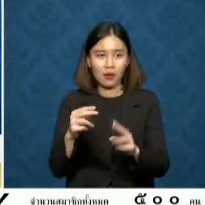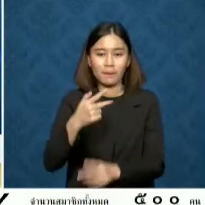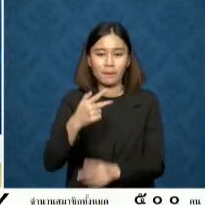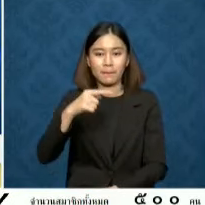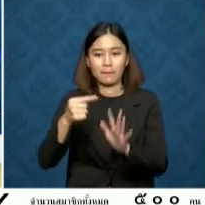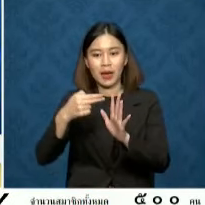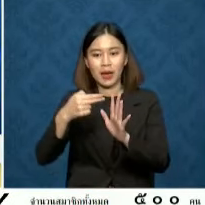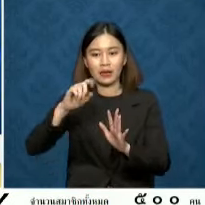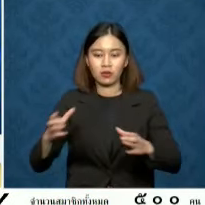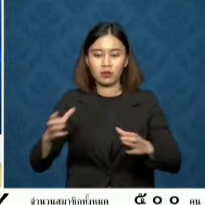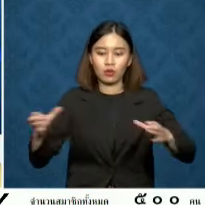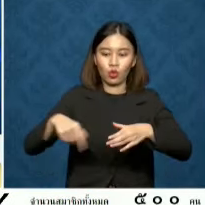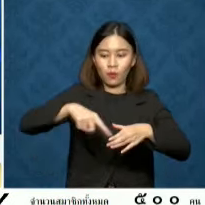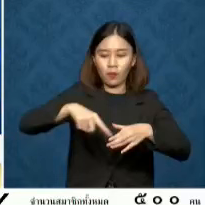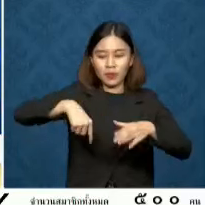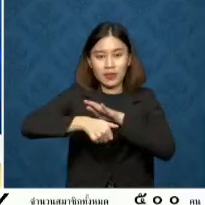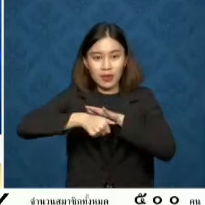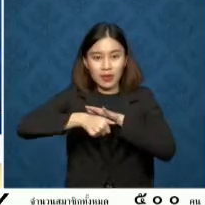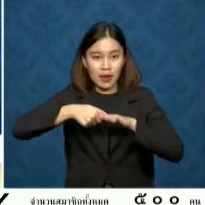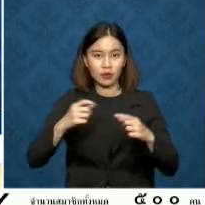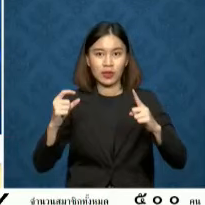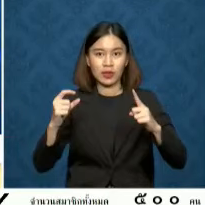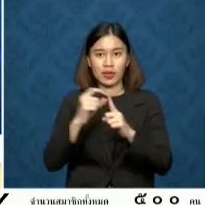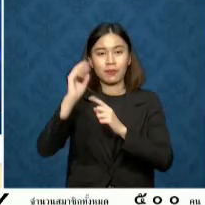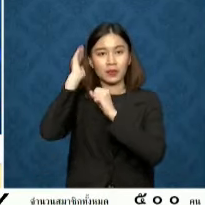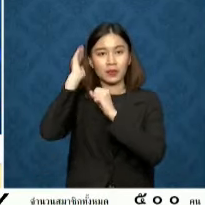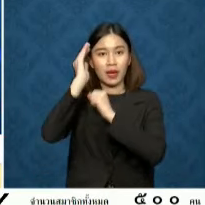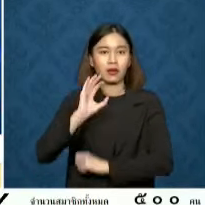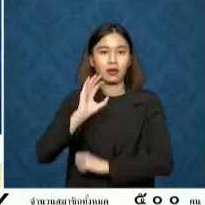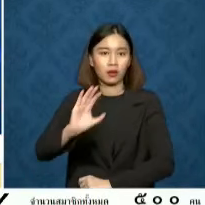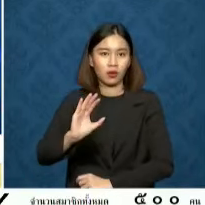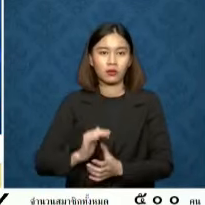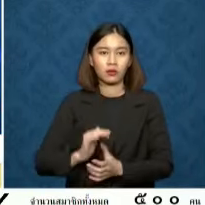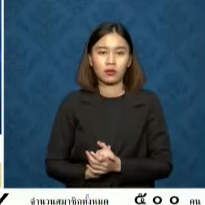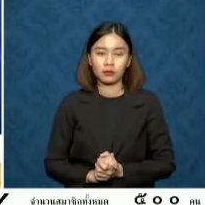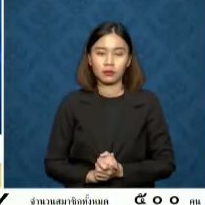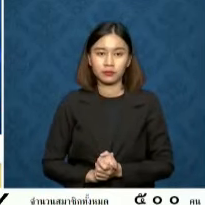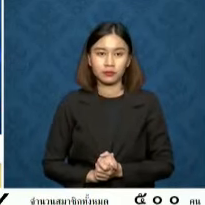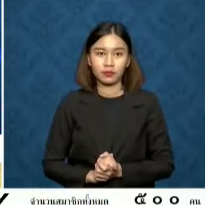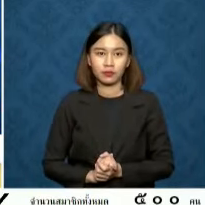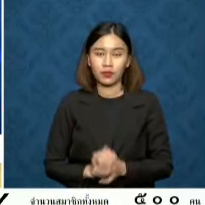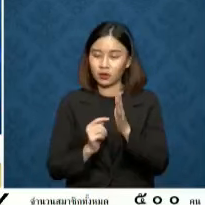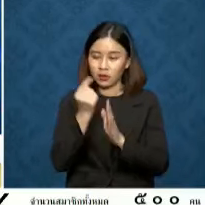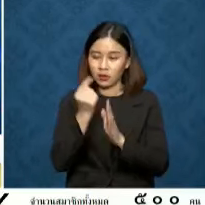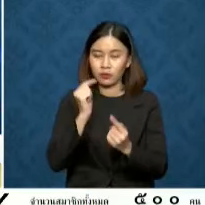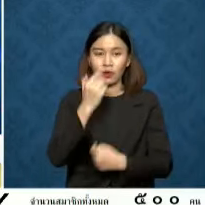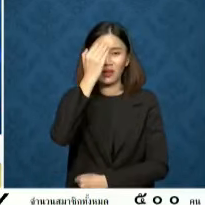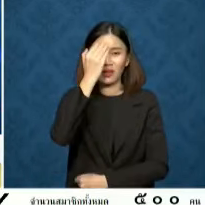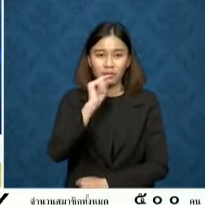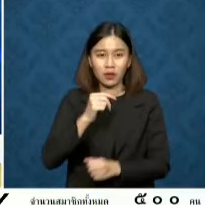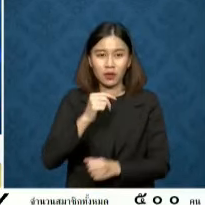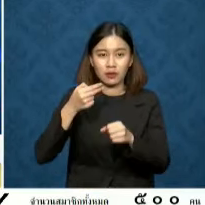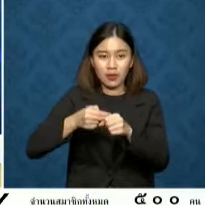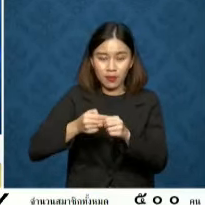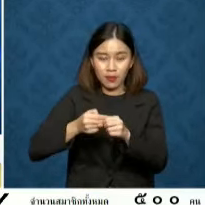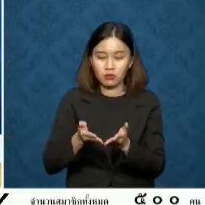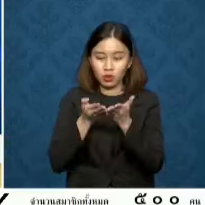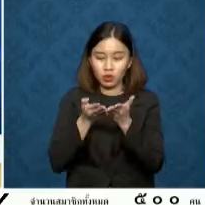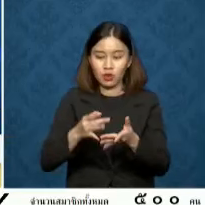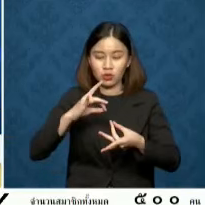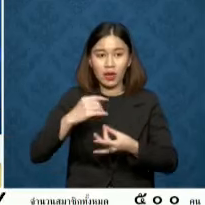ฝูงเริ่มเลยมันซ่อนอยู่ในคำแถลงของท่านนั่นแหละตัวอย่างแรกครับมันเกิดอะไรขึ้นกับน้ำมันในเรือสุโข